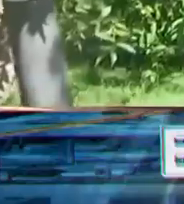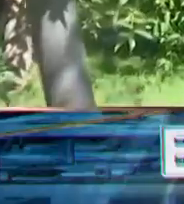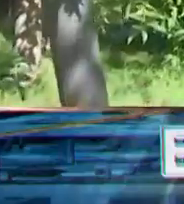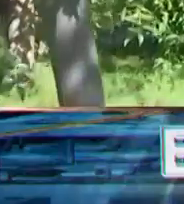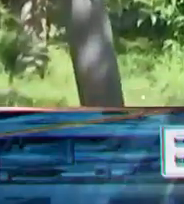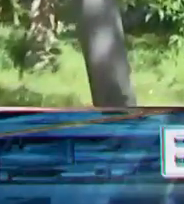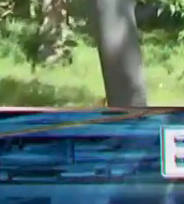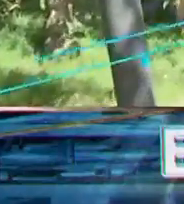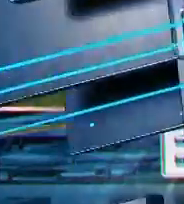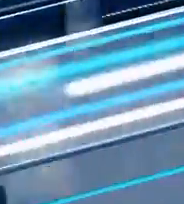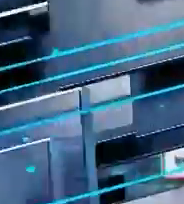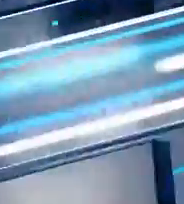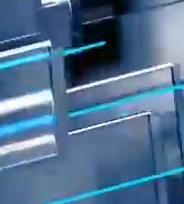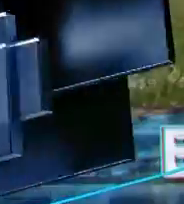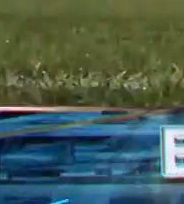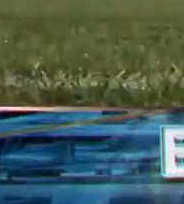жатыр.